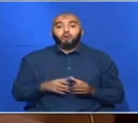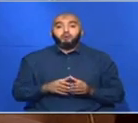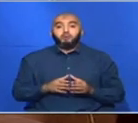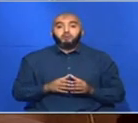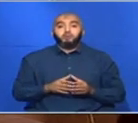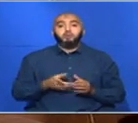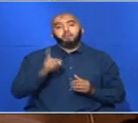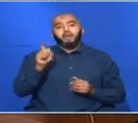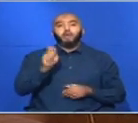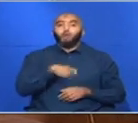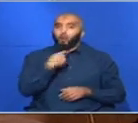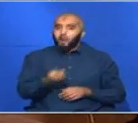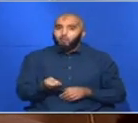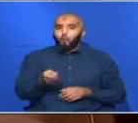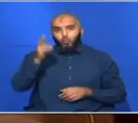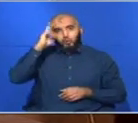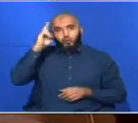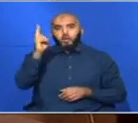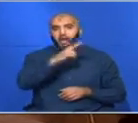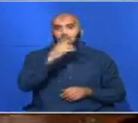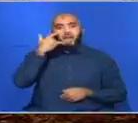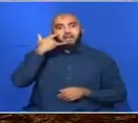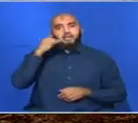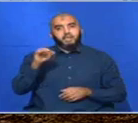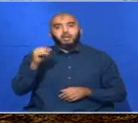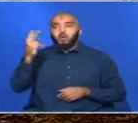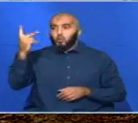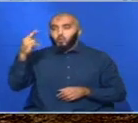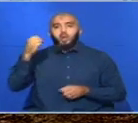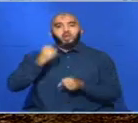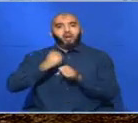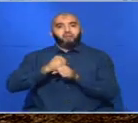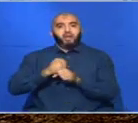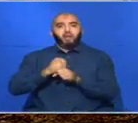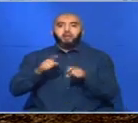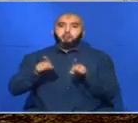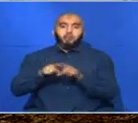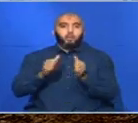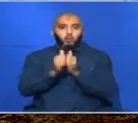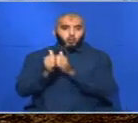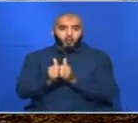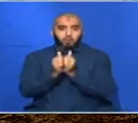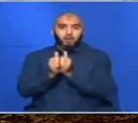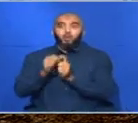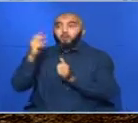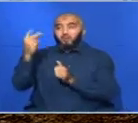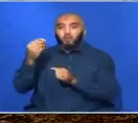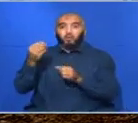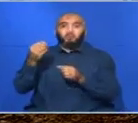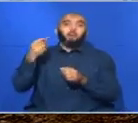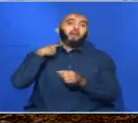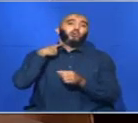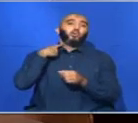المنطق يقول ان الخساره وان الدين يتحمله الشركات